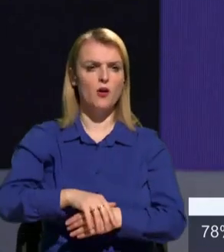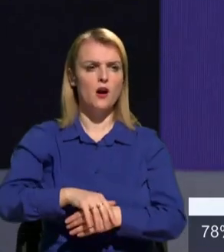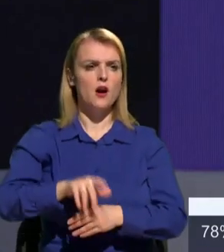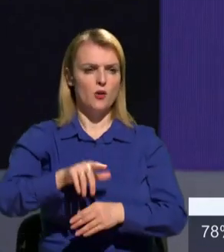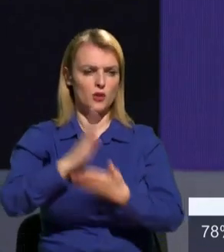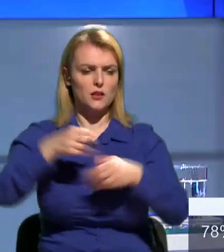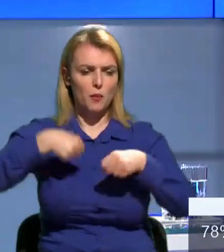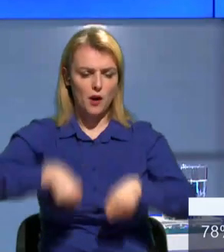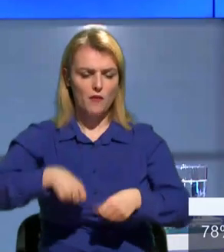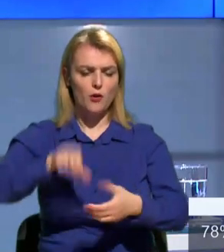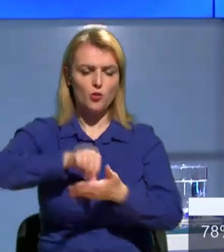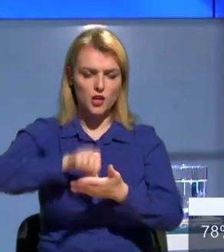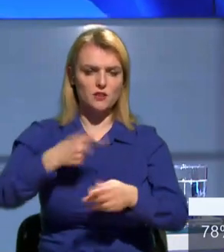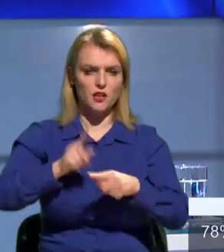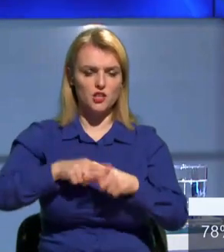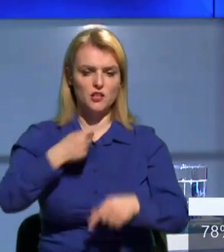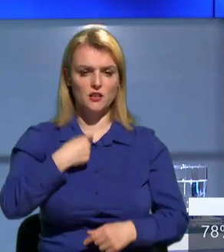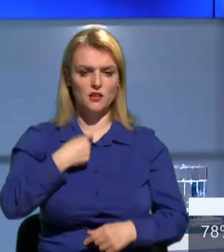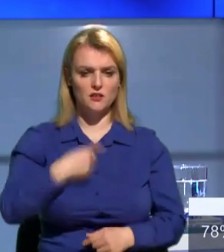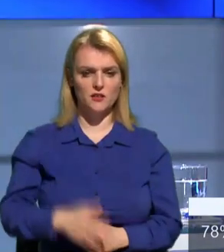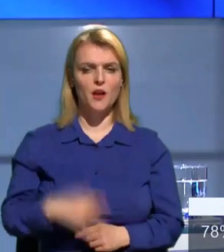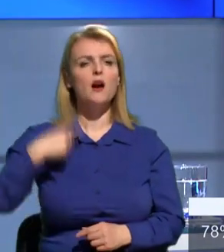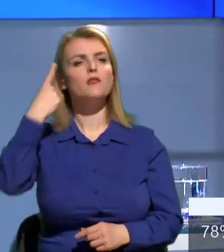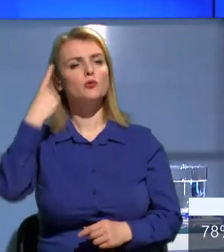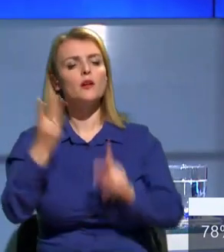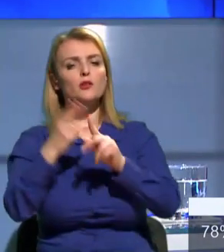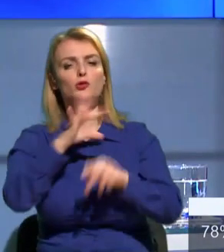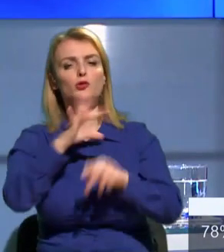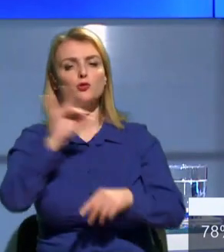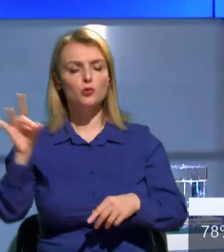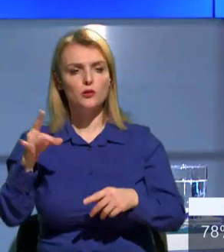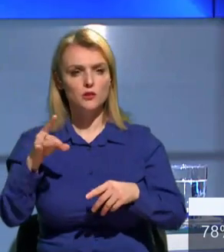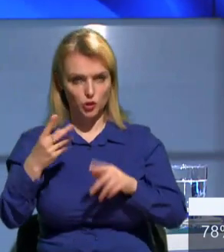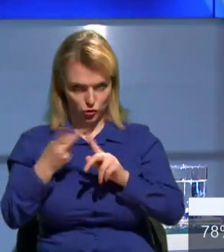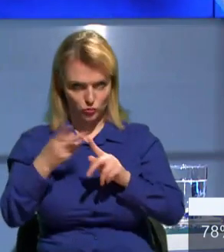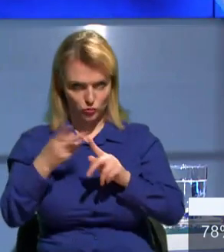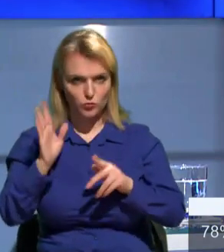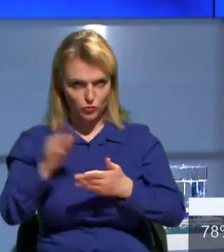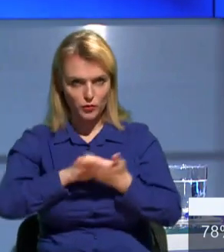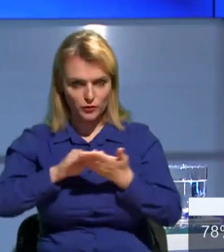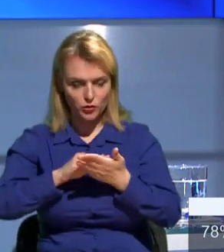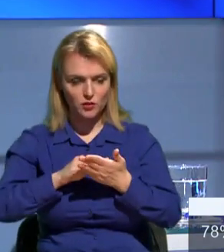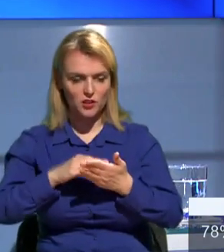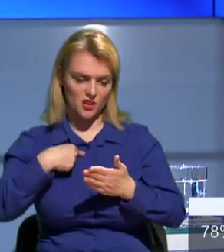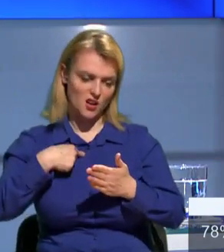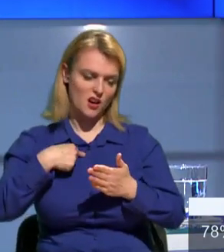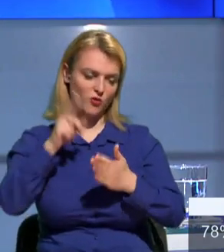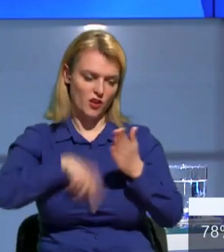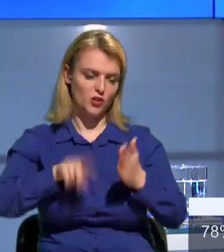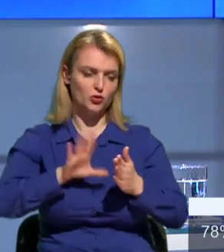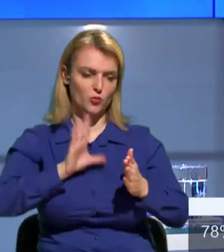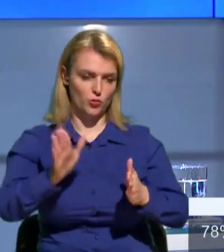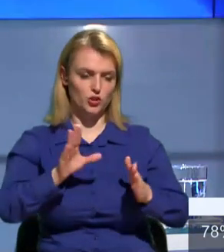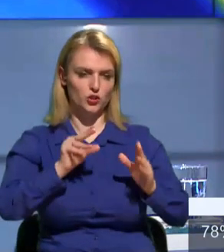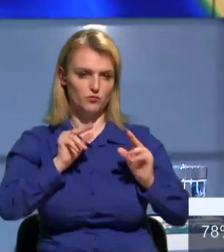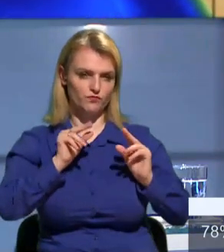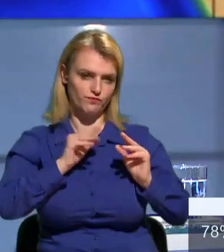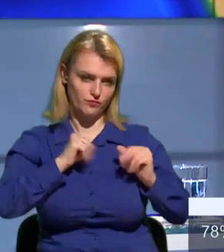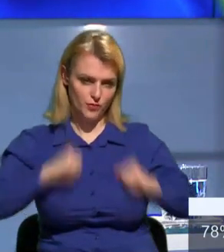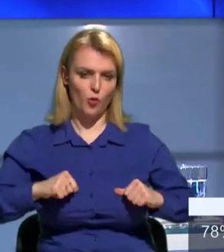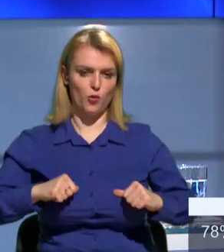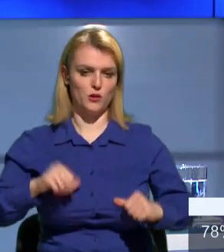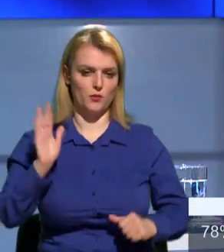de ceați? Eu sper că nu vor fi și procesul va fi liniștit și calm. Domnule Dodon, aveți la dispoziție 7 minute și